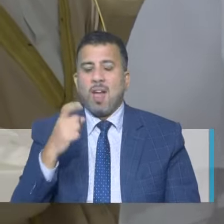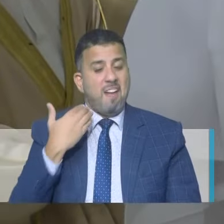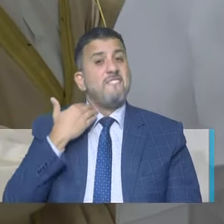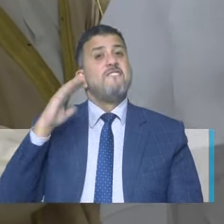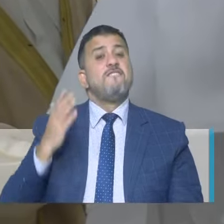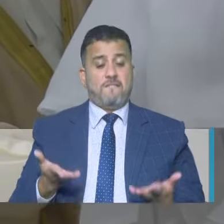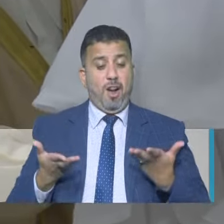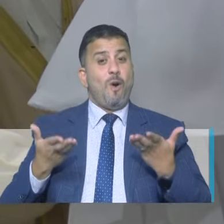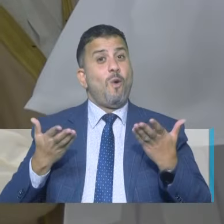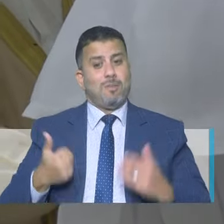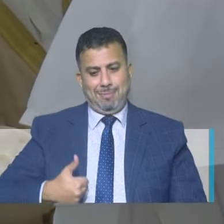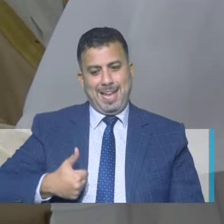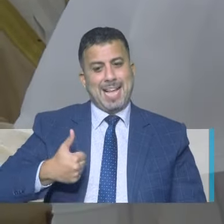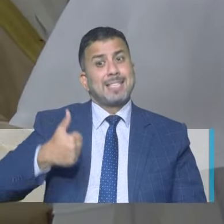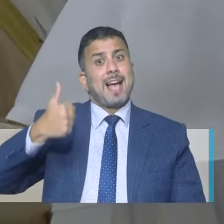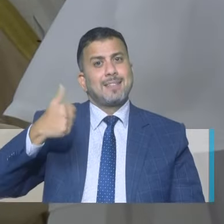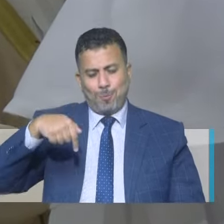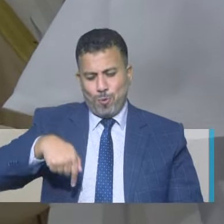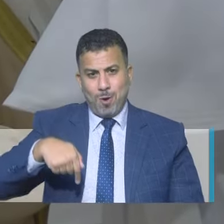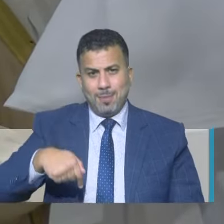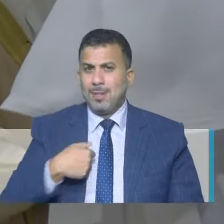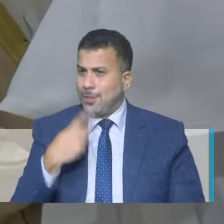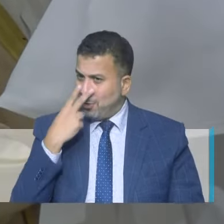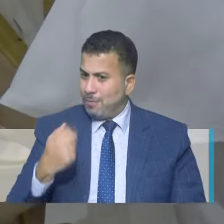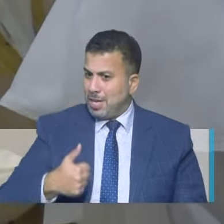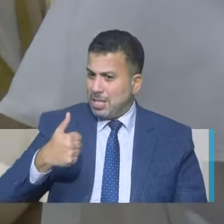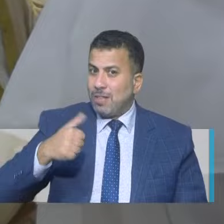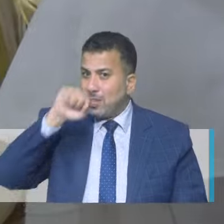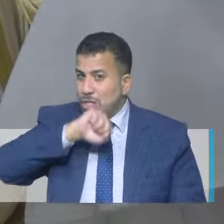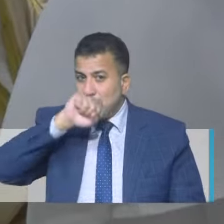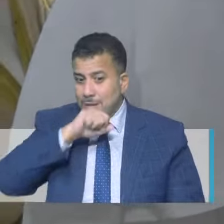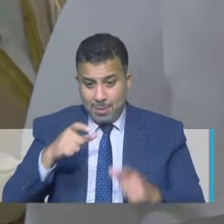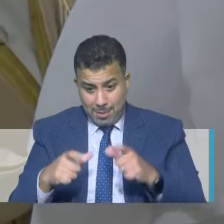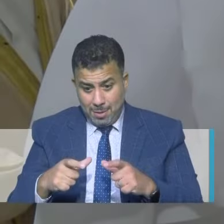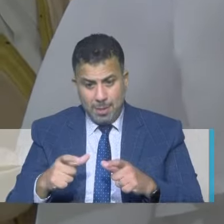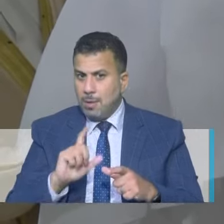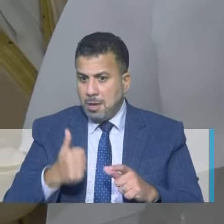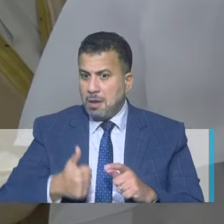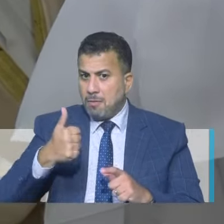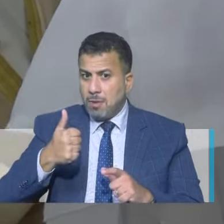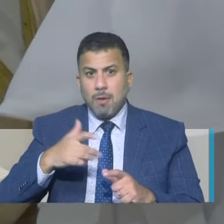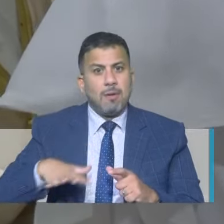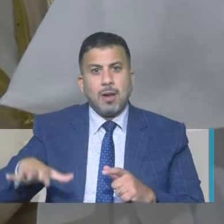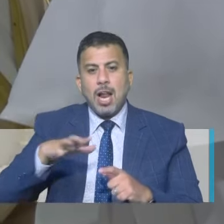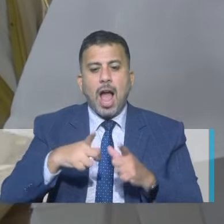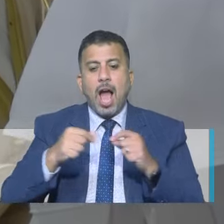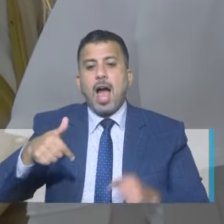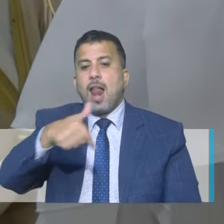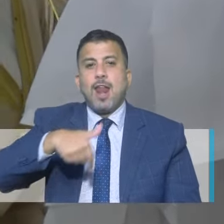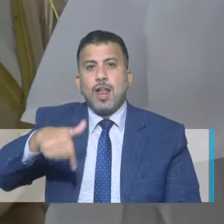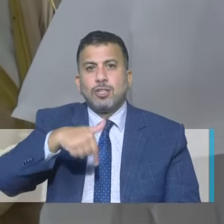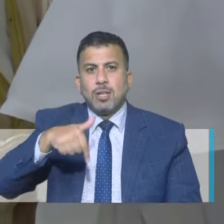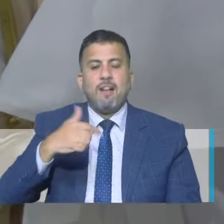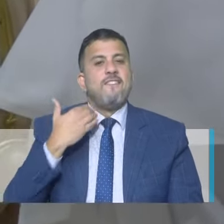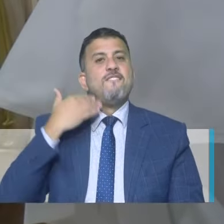بهذه الانجازات اللي قاعد اقدمها اليوم نحنا ما بس قاعدين نشوف الانجازات في اماره الشارجه بالعكس قاعدين نشوفها كذلك في الخليج نحن